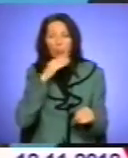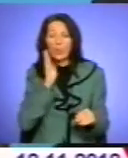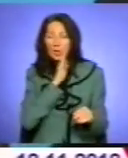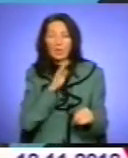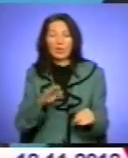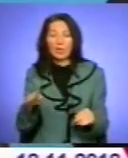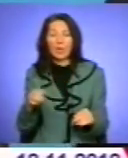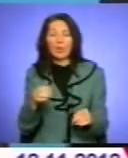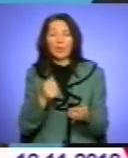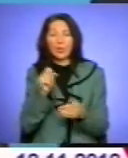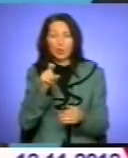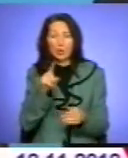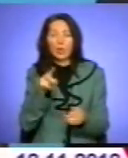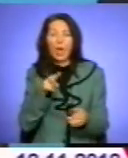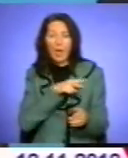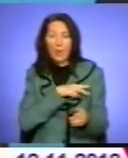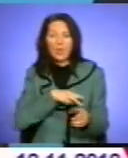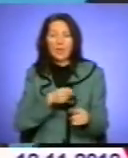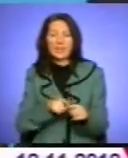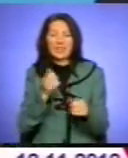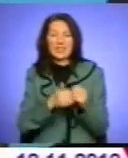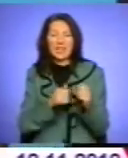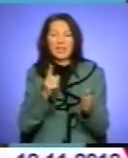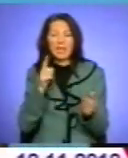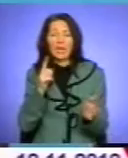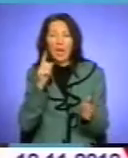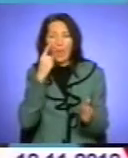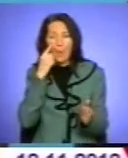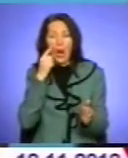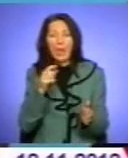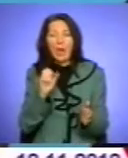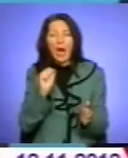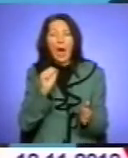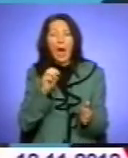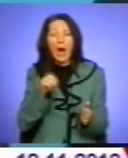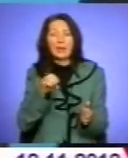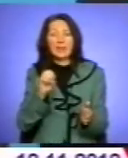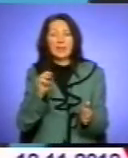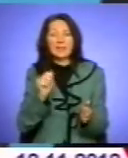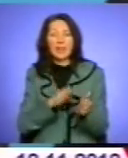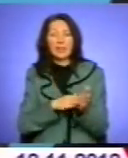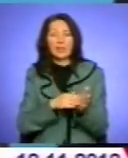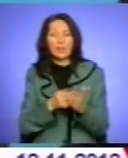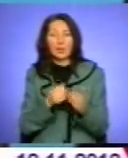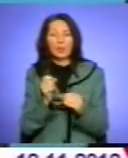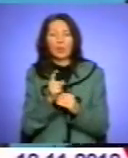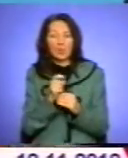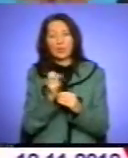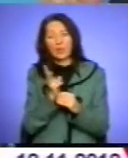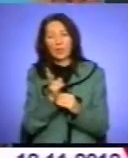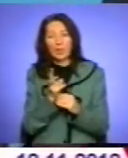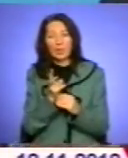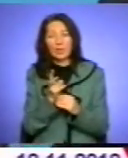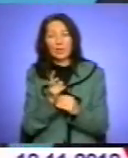бал атестата десь 11, так? Ну, десь всередині, десь так би мало бути. Бо десь щось 12, щось